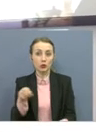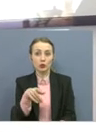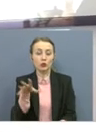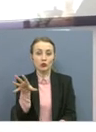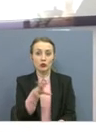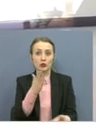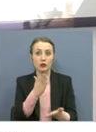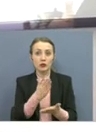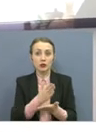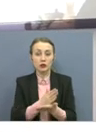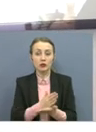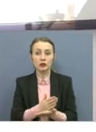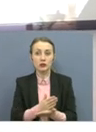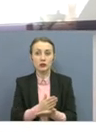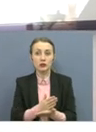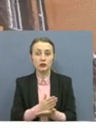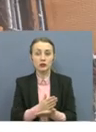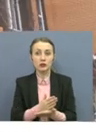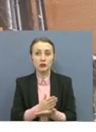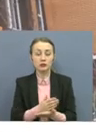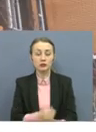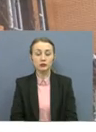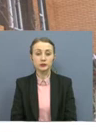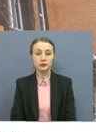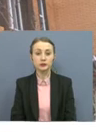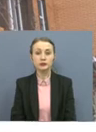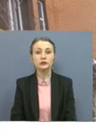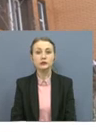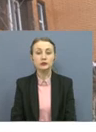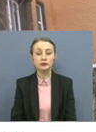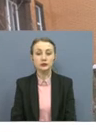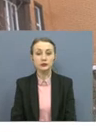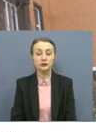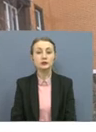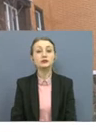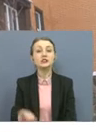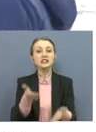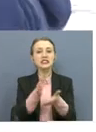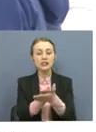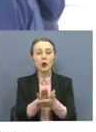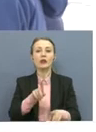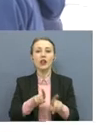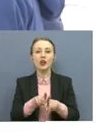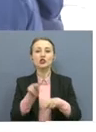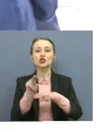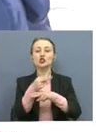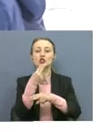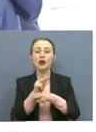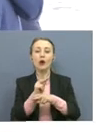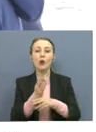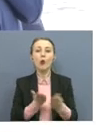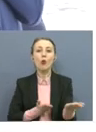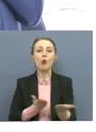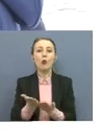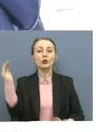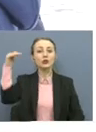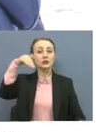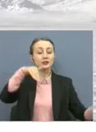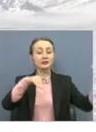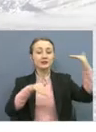здесь. Но таких-то школ у нас немного, к сожалению. Сапар барысында өңір басшысы елікті парк Таушаңғы базасында болып, қысқы